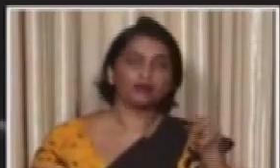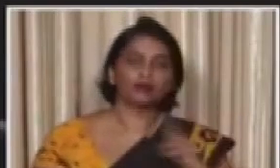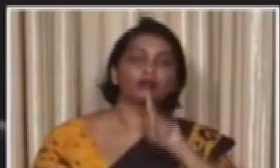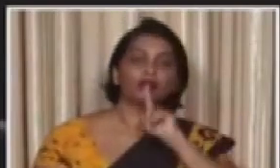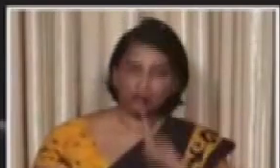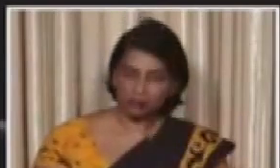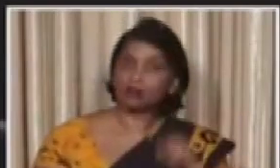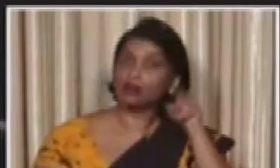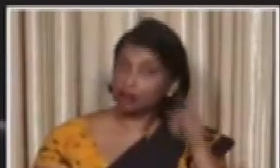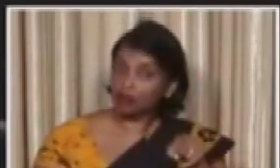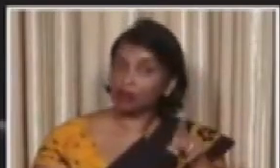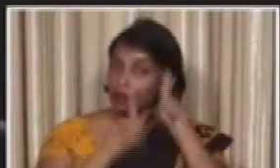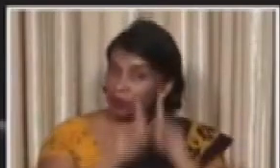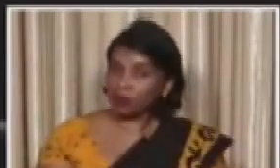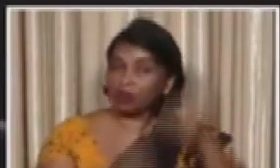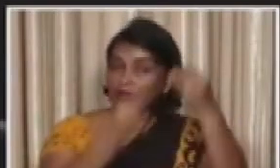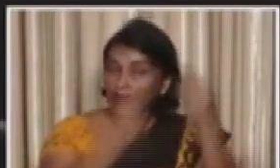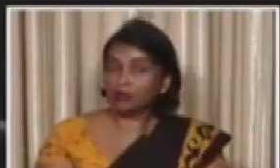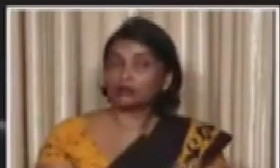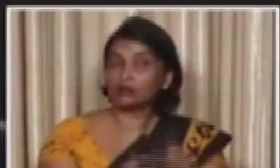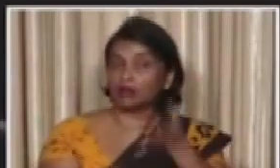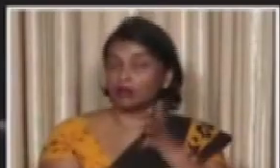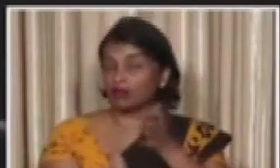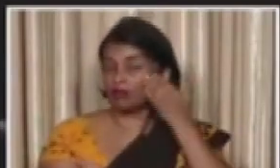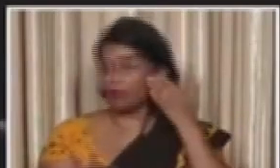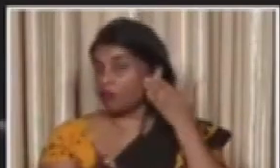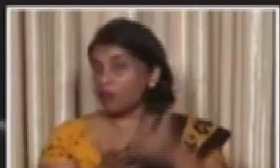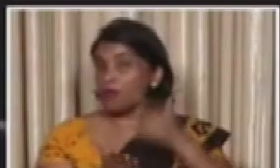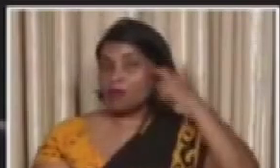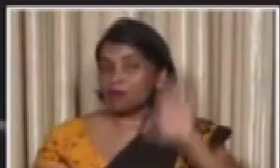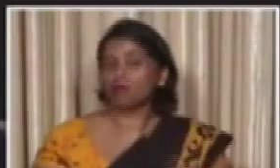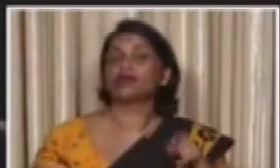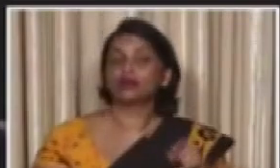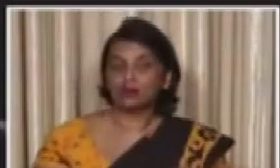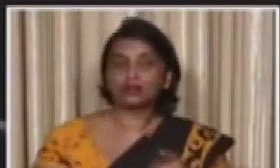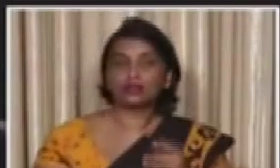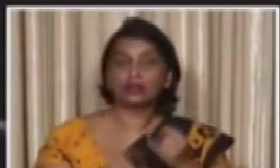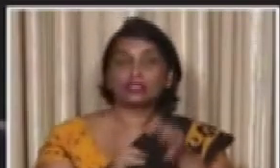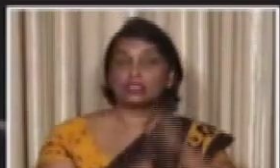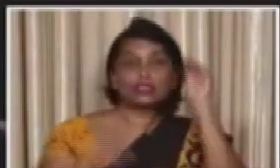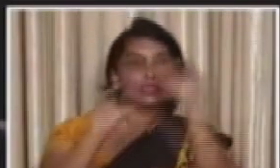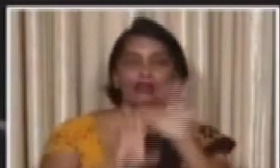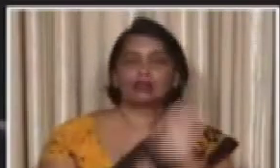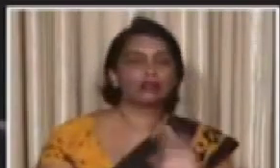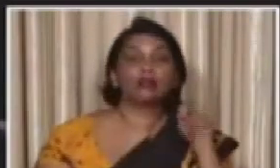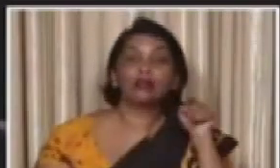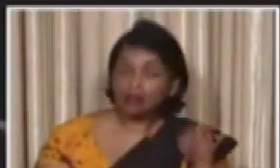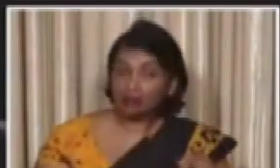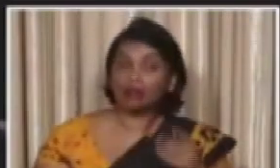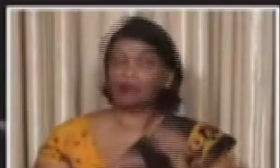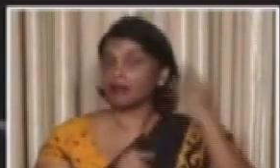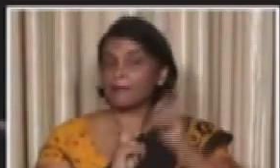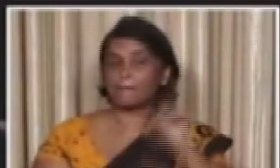කියන්නේ ඔබව ඔය ආගාධයට තල්ලු කරන අයගේ එකම බලාපොරොත්තුව වෙන්නේ ඔබව ජනාධිපති කරන එක නෙමෙයි, ඔවුන් ඊළඟ